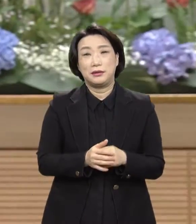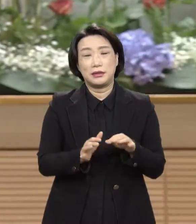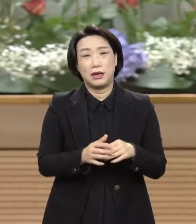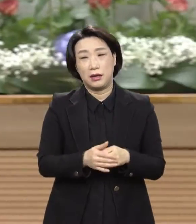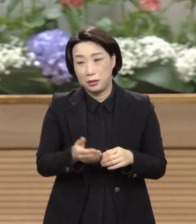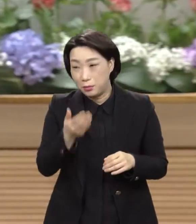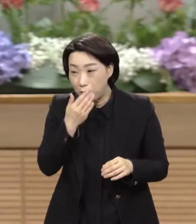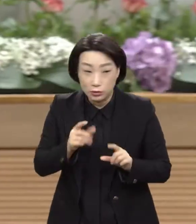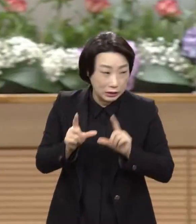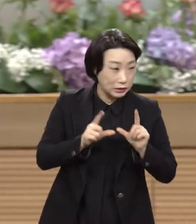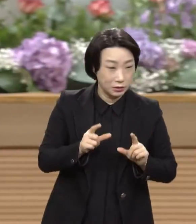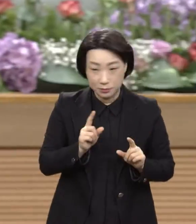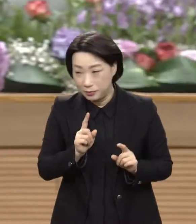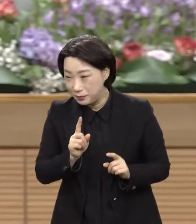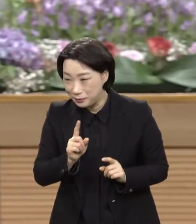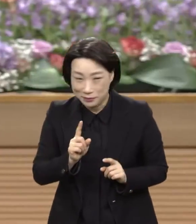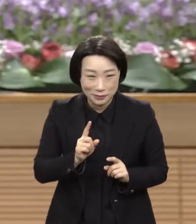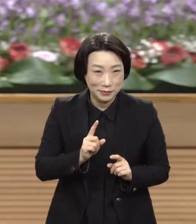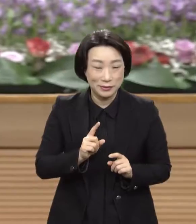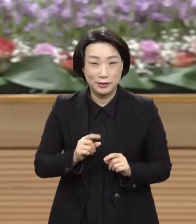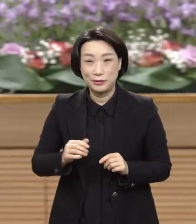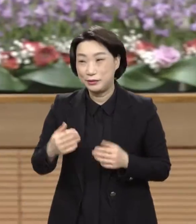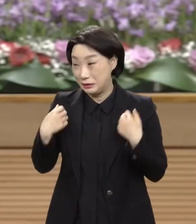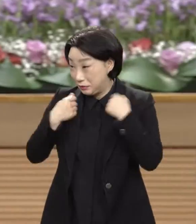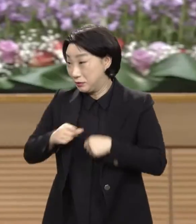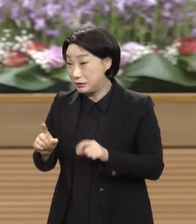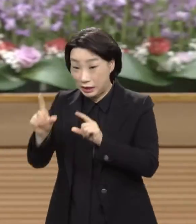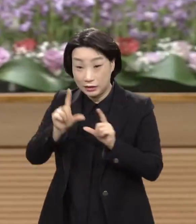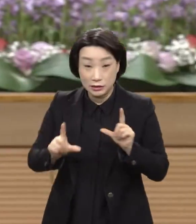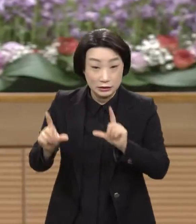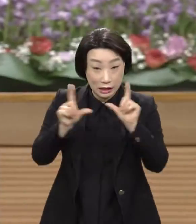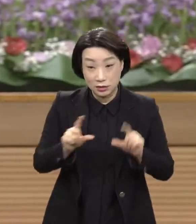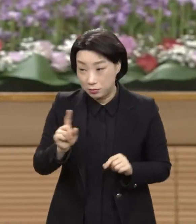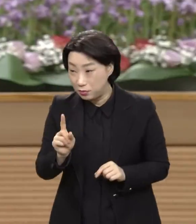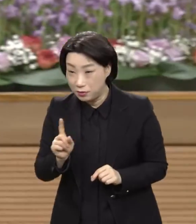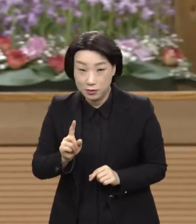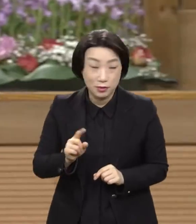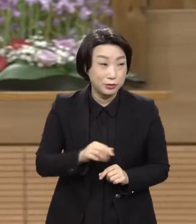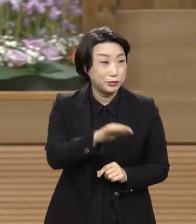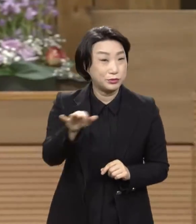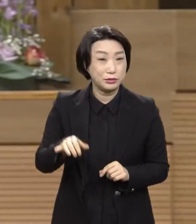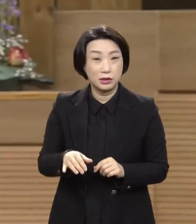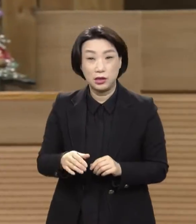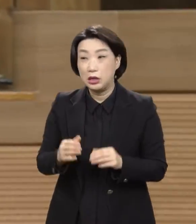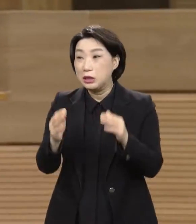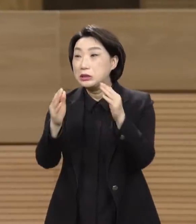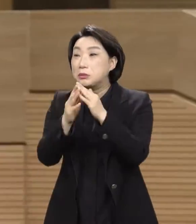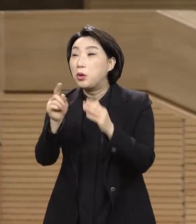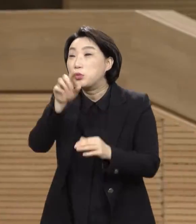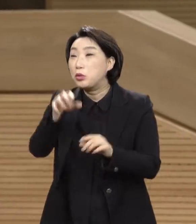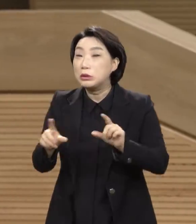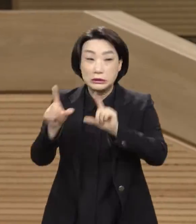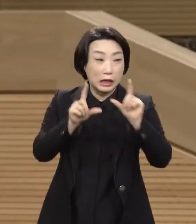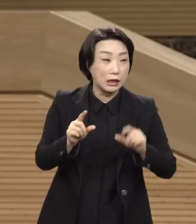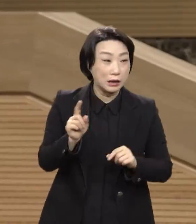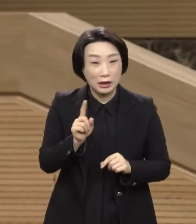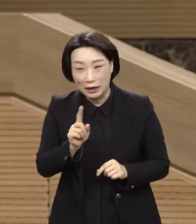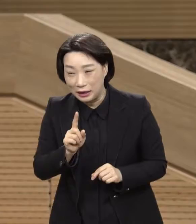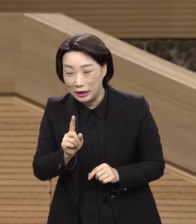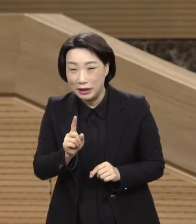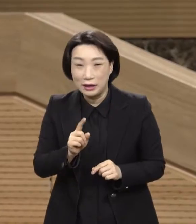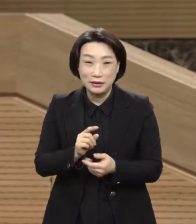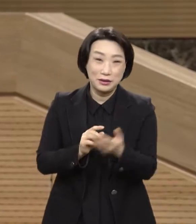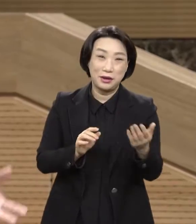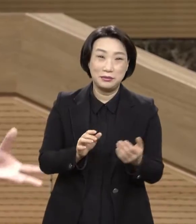뭔 먹고 살아야 되느냐? 뭔 입고 살아야 되느냐? 어느 집에서 살아야 되느냐?